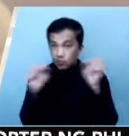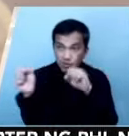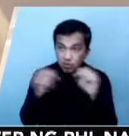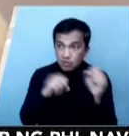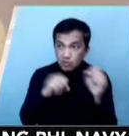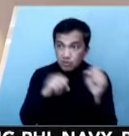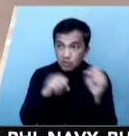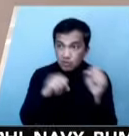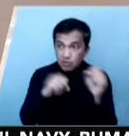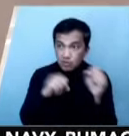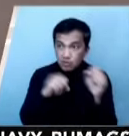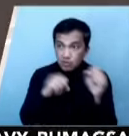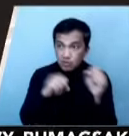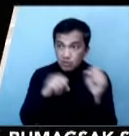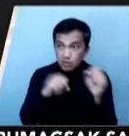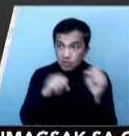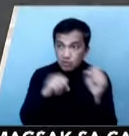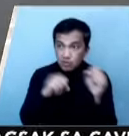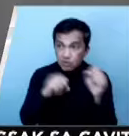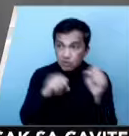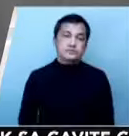kung ano dapat mong dalhin, ganun.